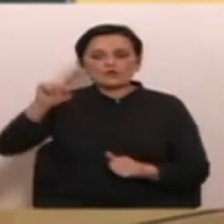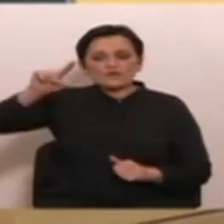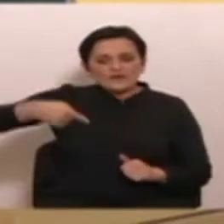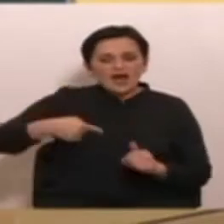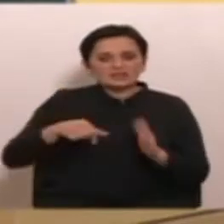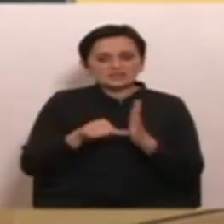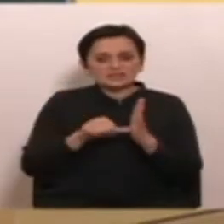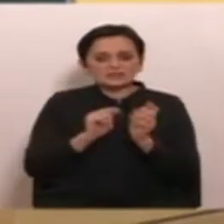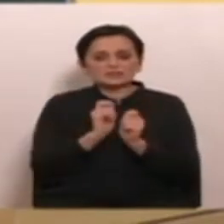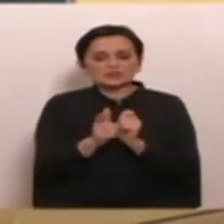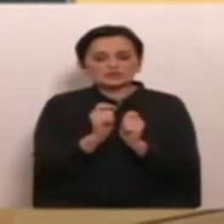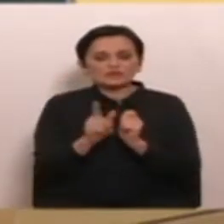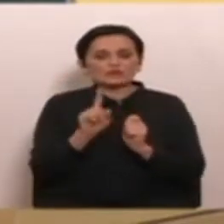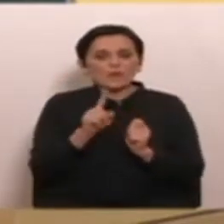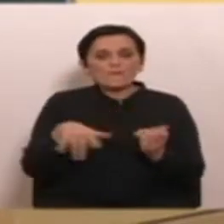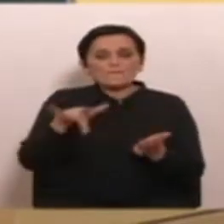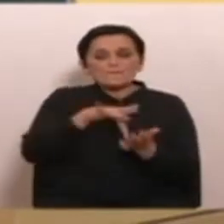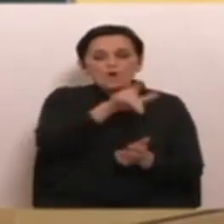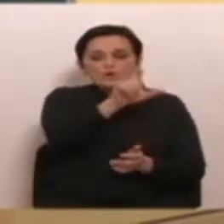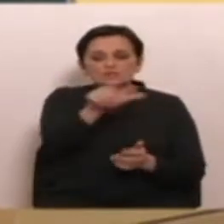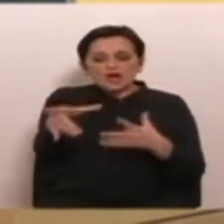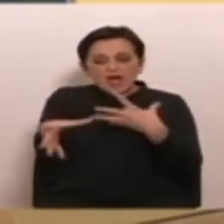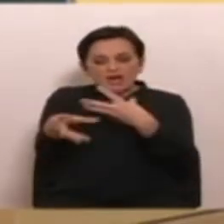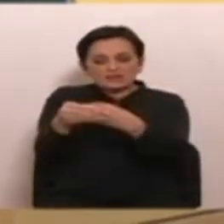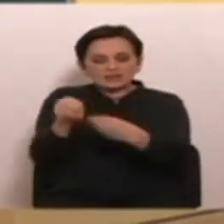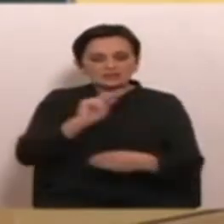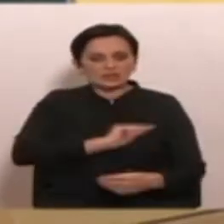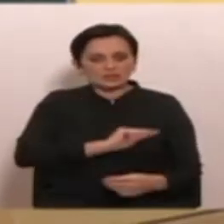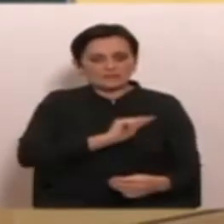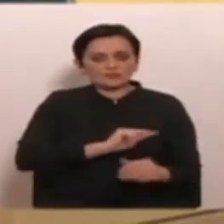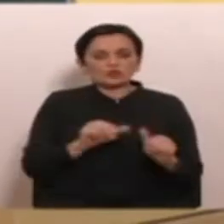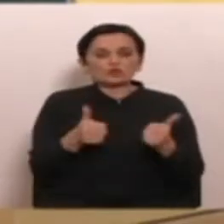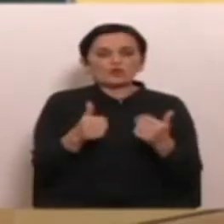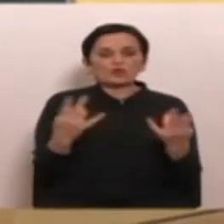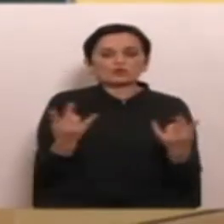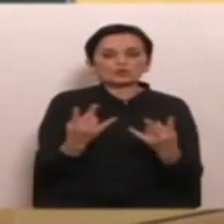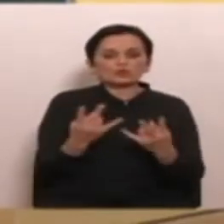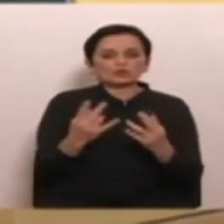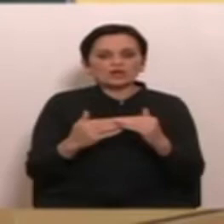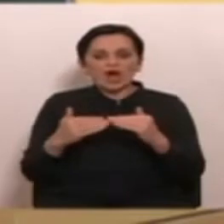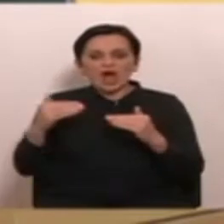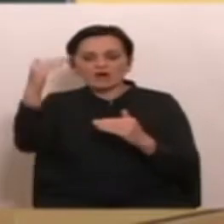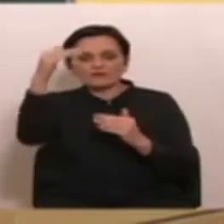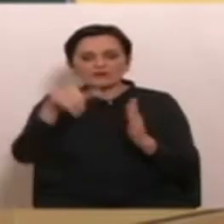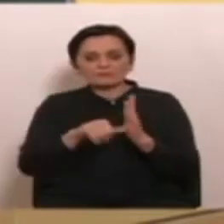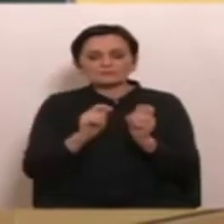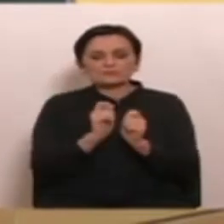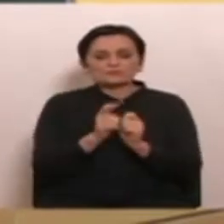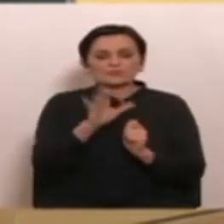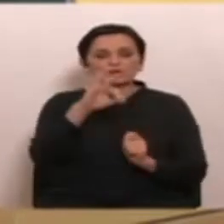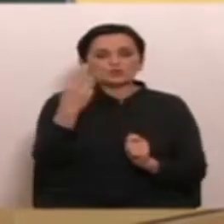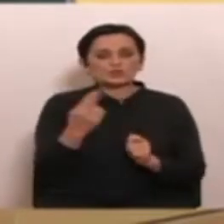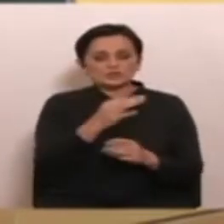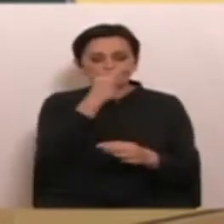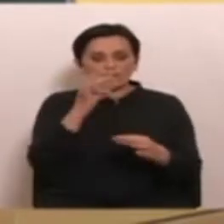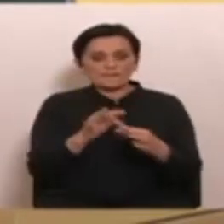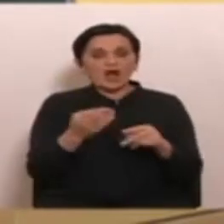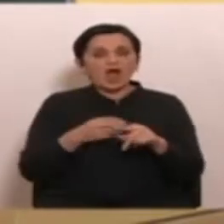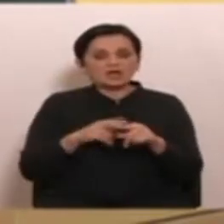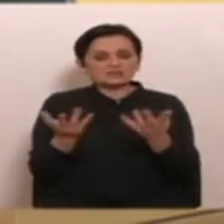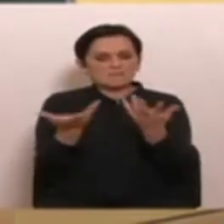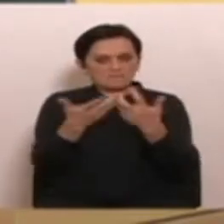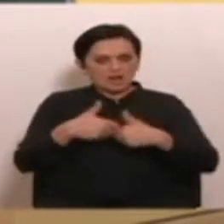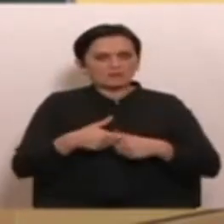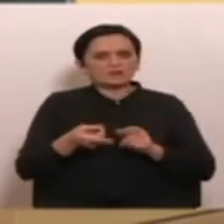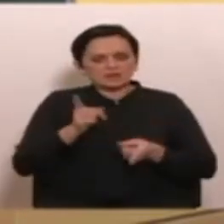რომ იმუშაოს მოსახლეობასთან ერთად, როგორ უნდა ავამაღლოთ ინვესტორის სოციალური პასუხისგებლობა და ეს მექანიზმი რეალურად